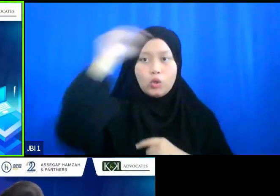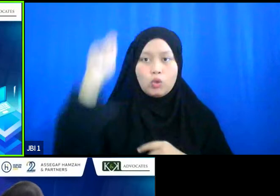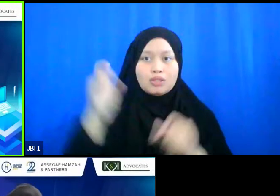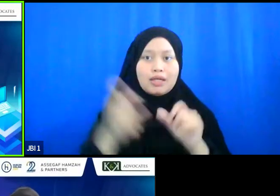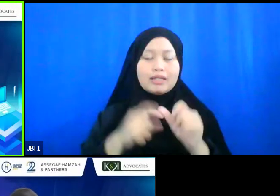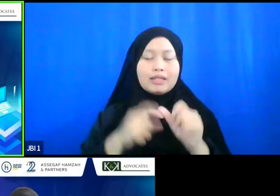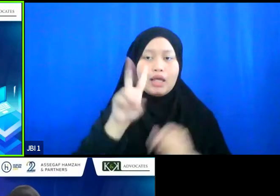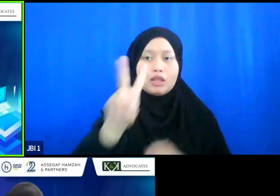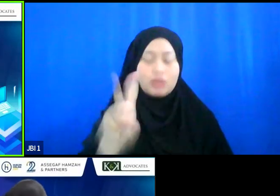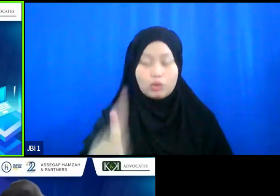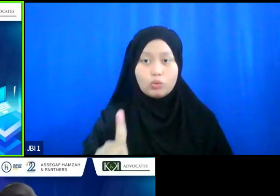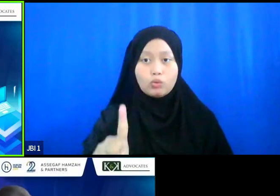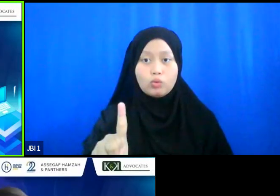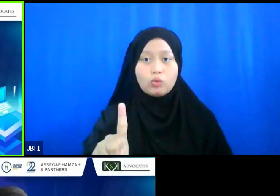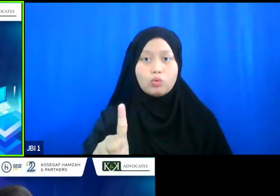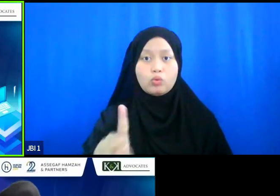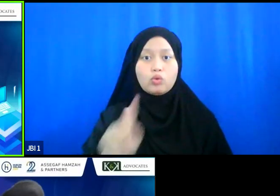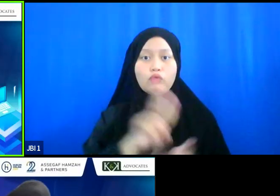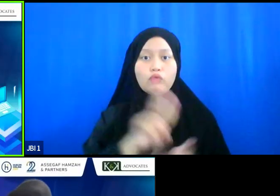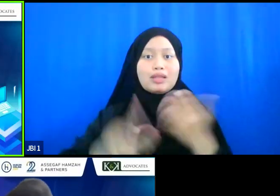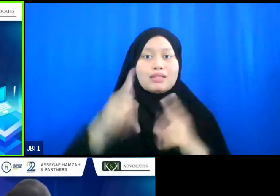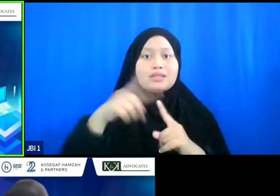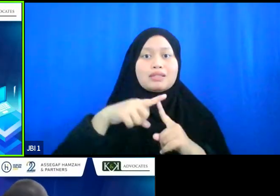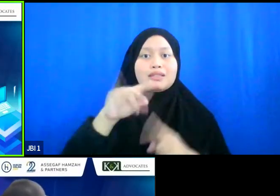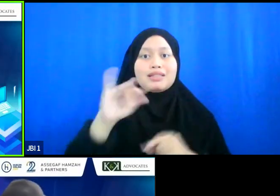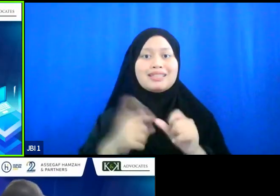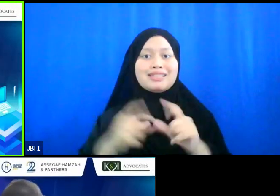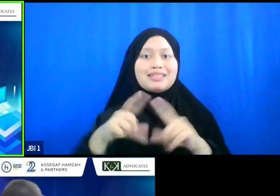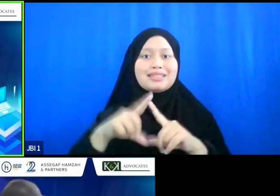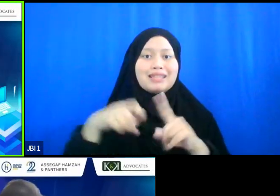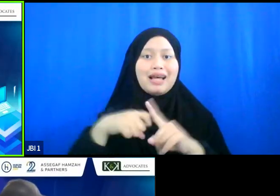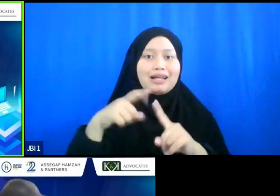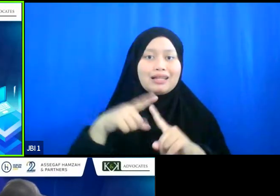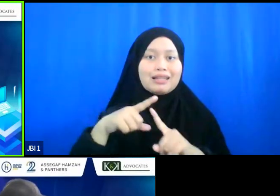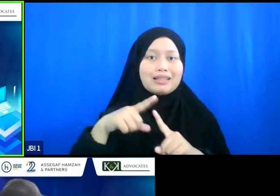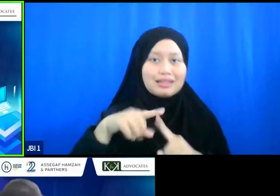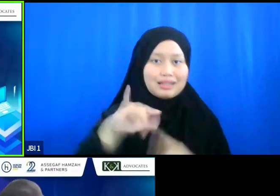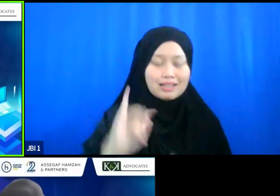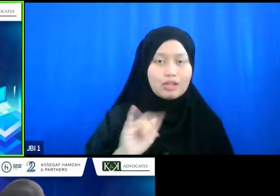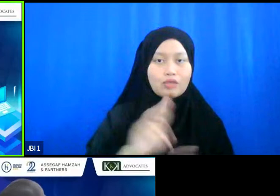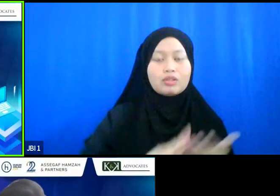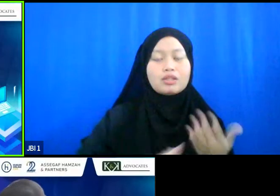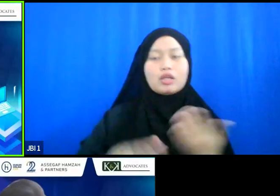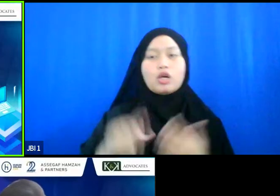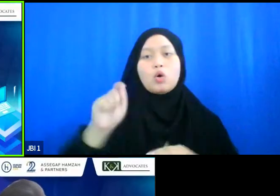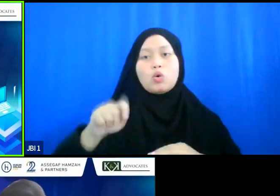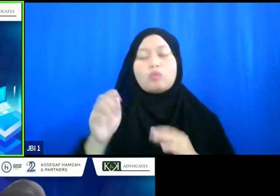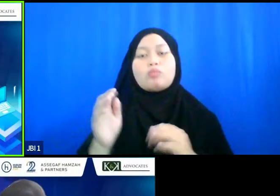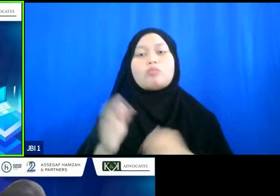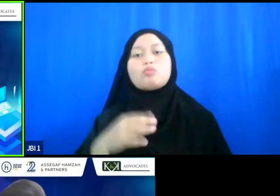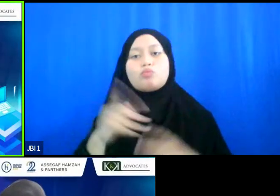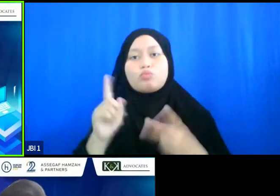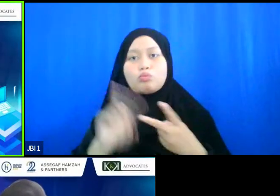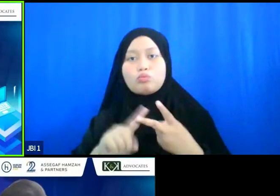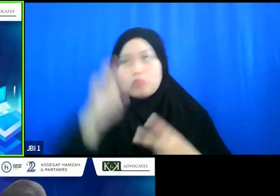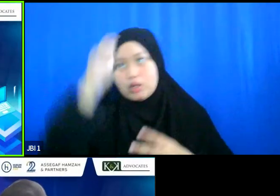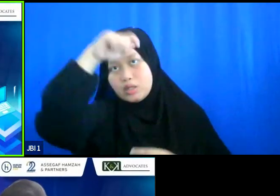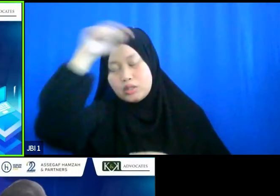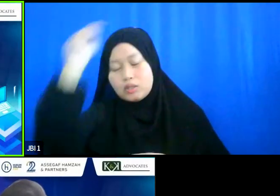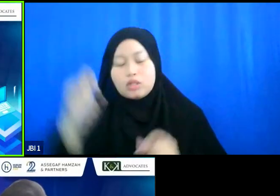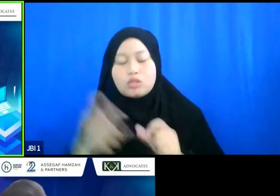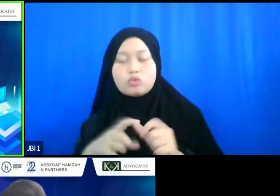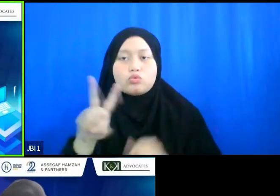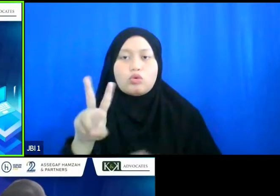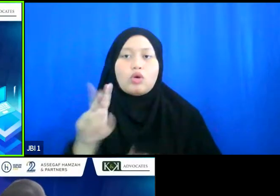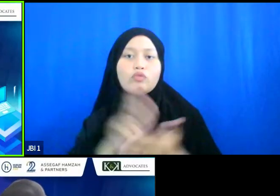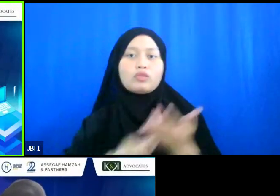Trisakti di fakultas hukum dan S2 nya di Universitas leiden jadi kita punya dua alumni Universitas leiden di